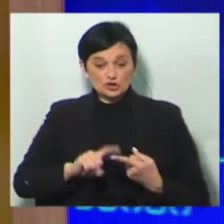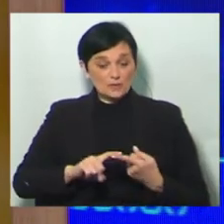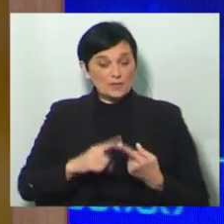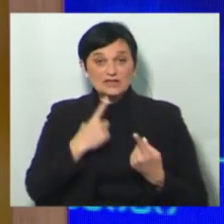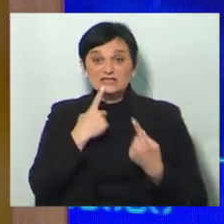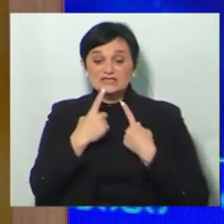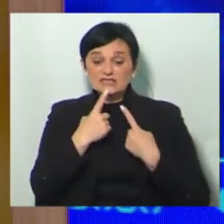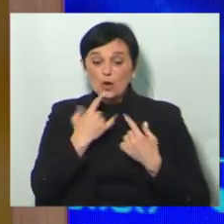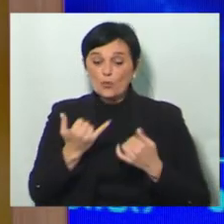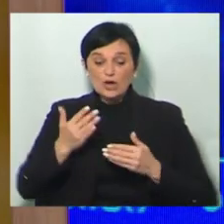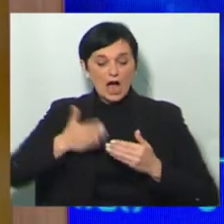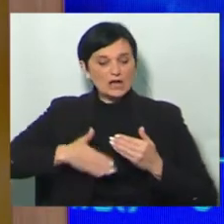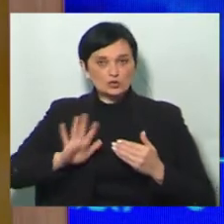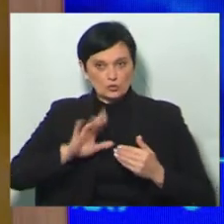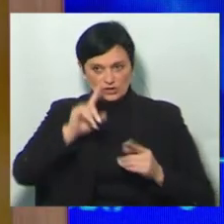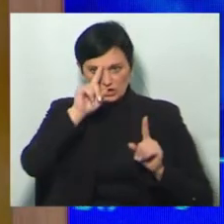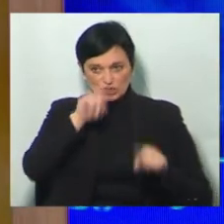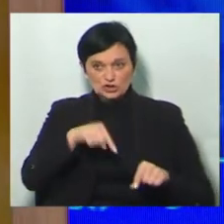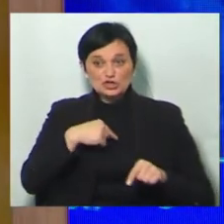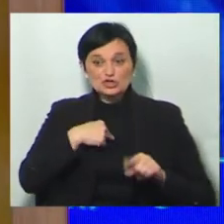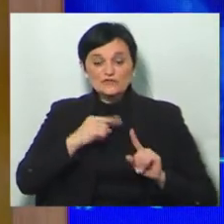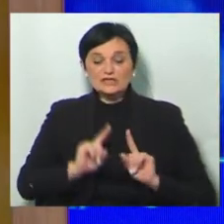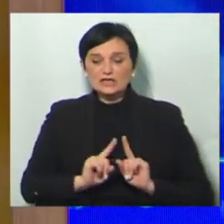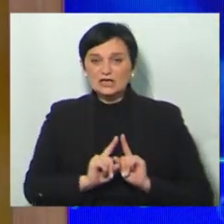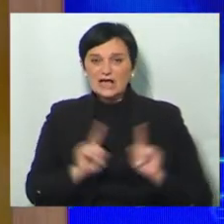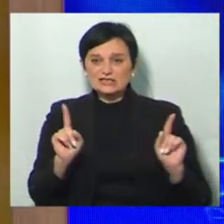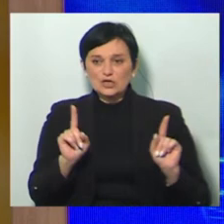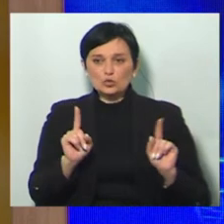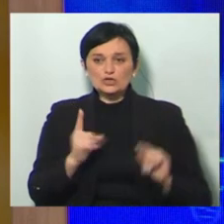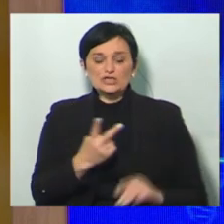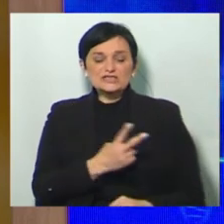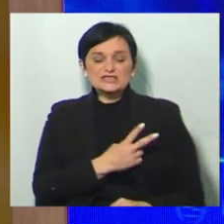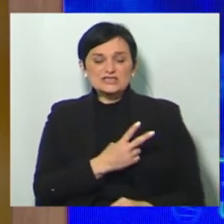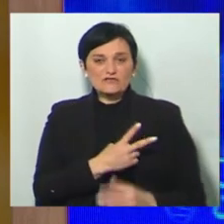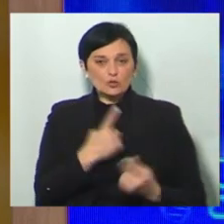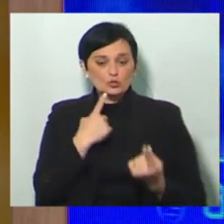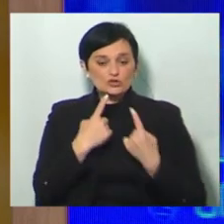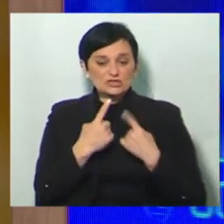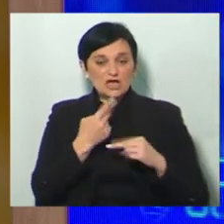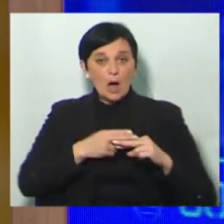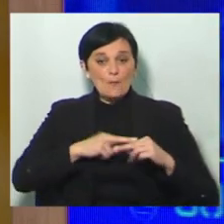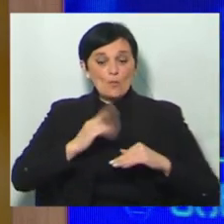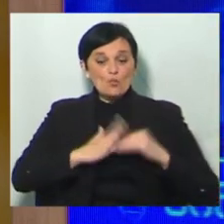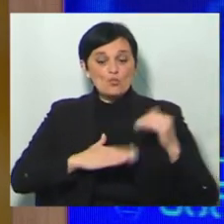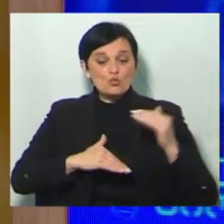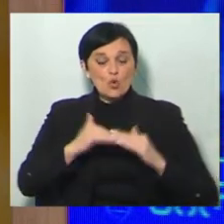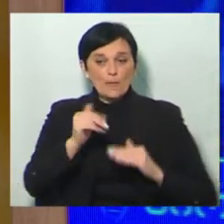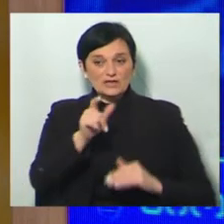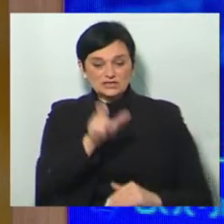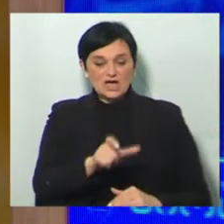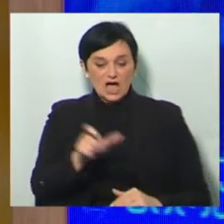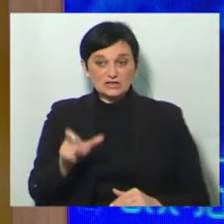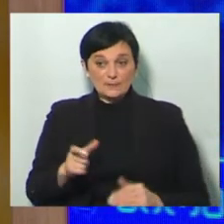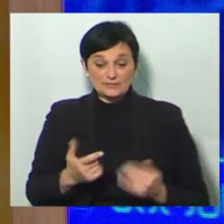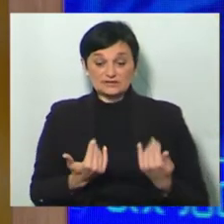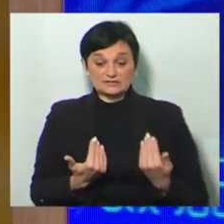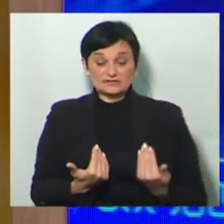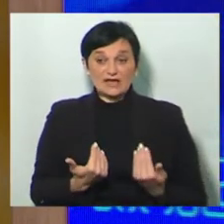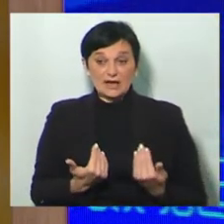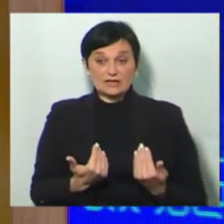არ დამთავრებულა. თქვენ იცით, რომ ჩვენ განსაკუთრებული სიყვარულით საუბრობთ ამ პროფესიის ადამიანებზე და